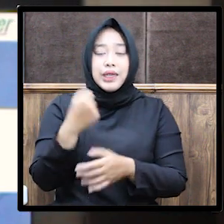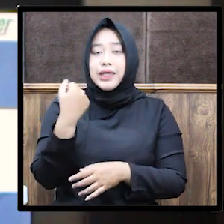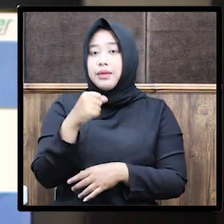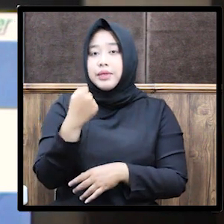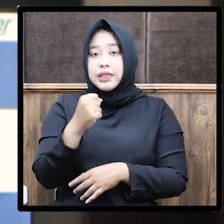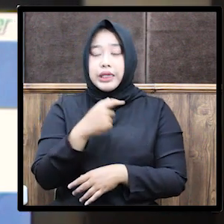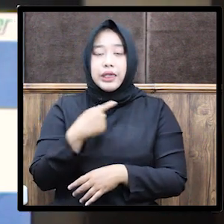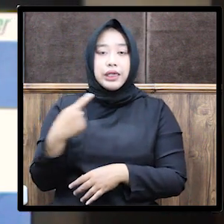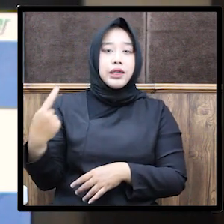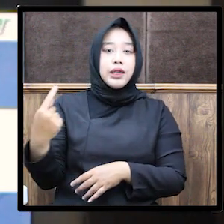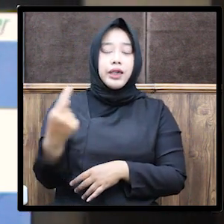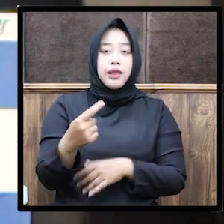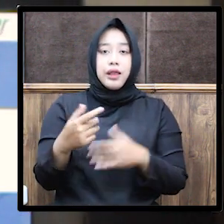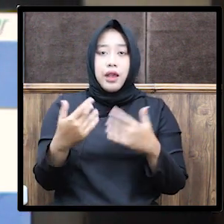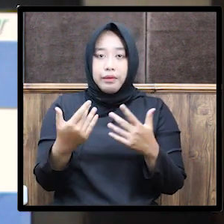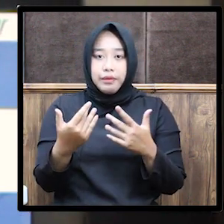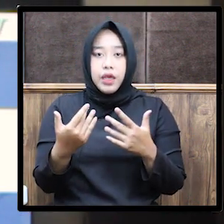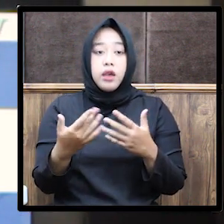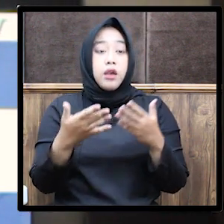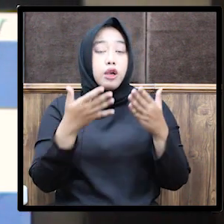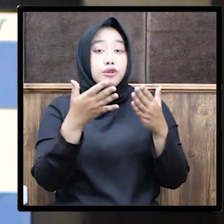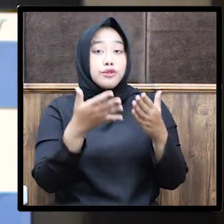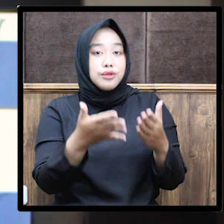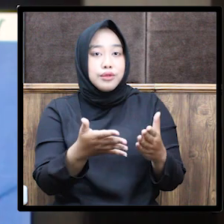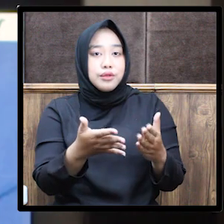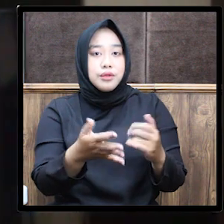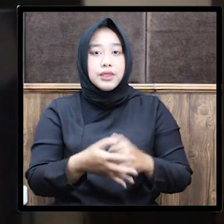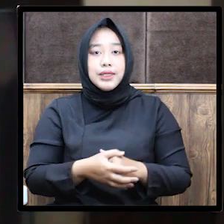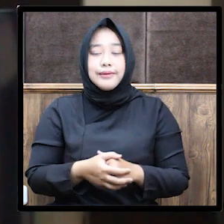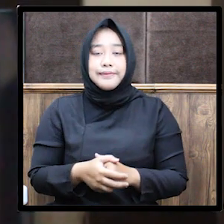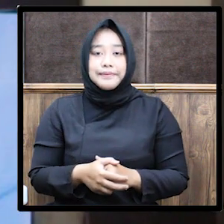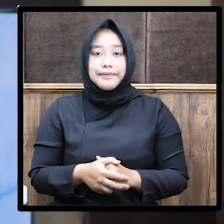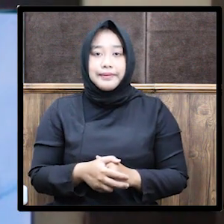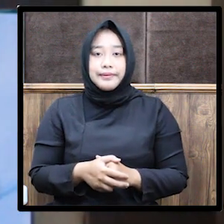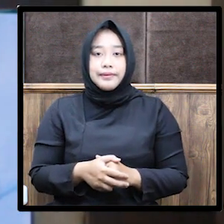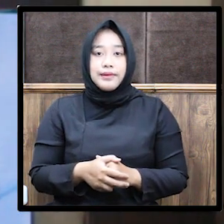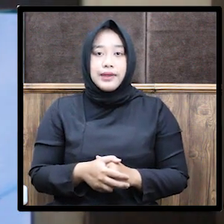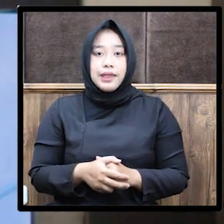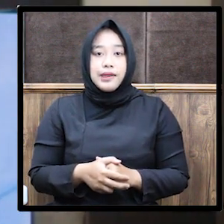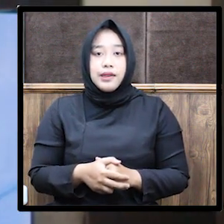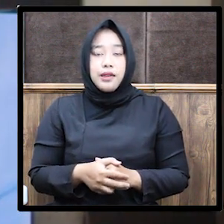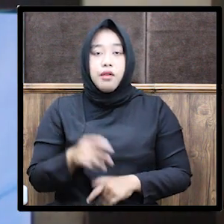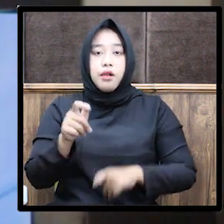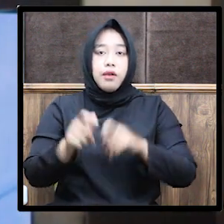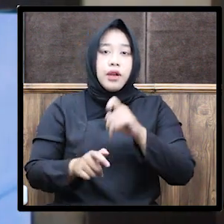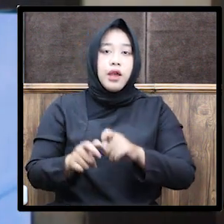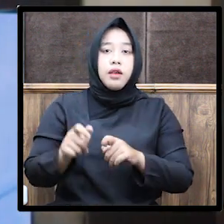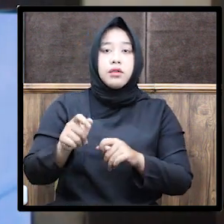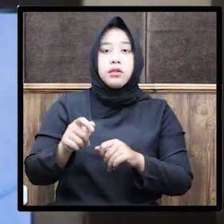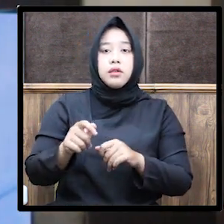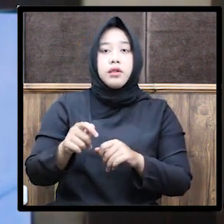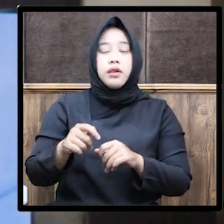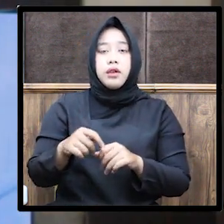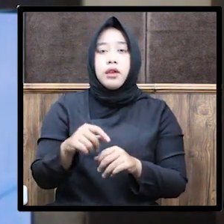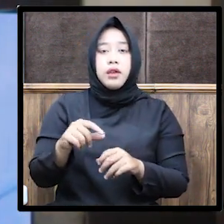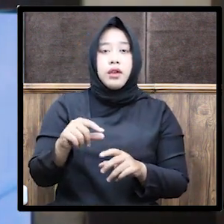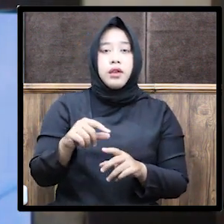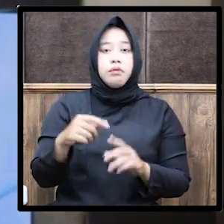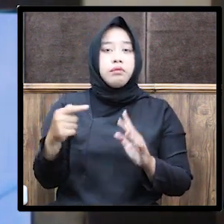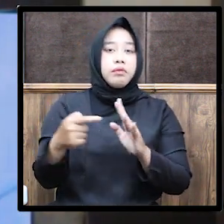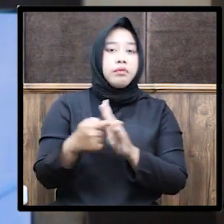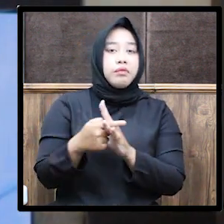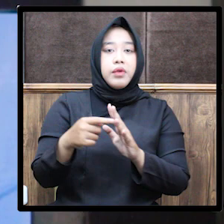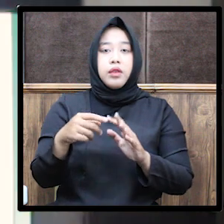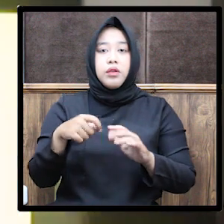mengandalkan kepada apa namanya penyelenggara pemilu di semua daerah supaya mereka paham betul